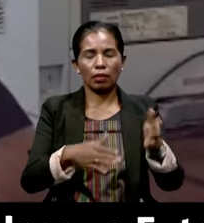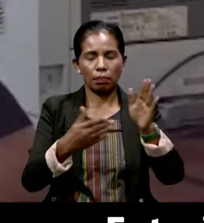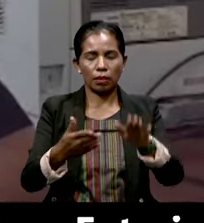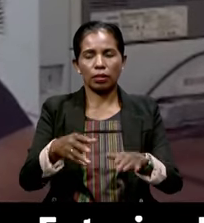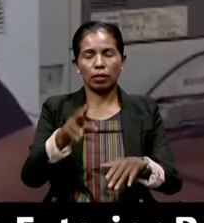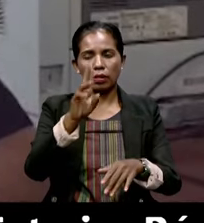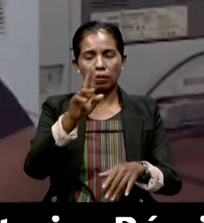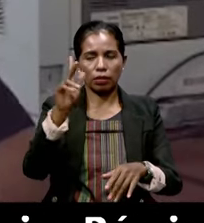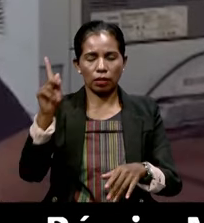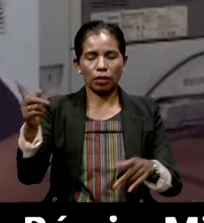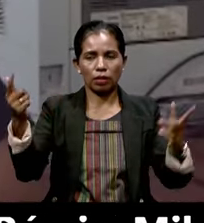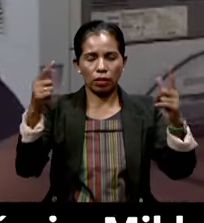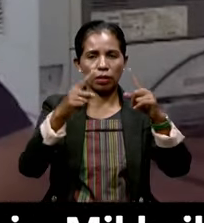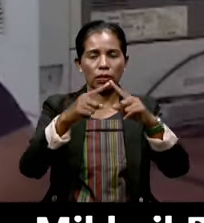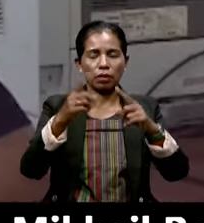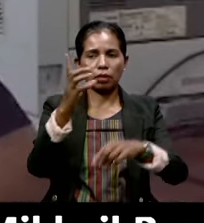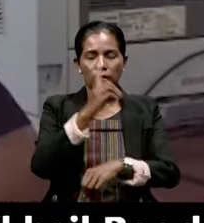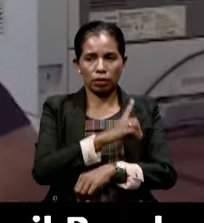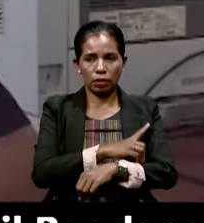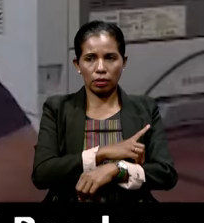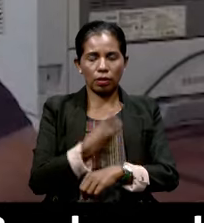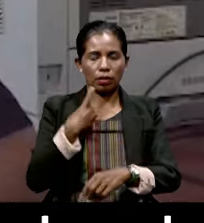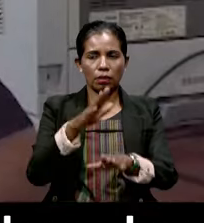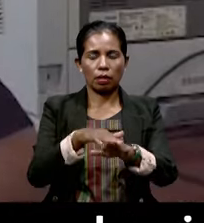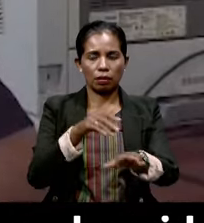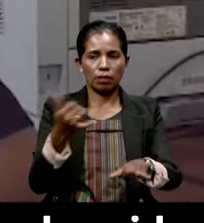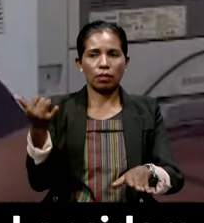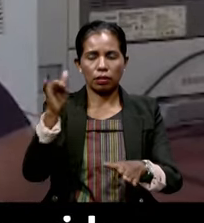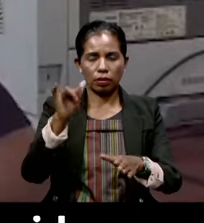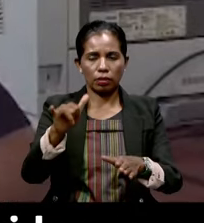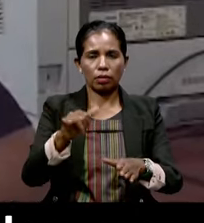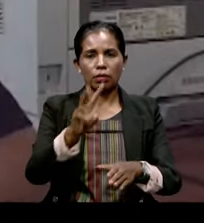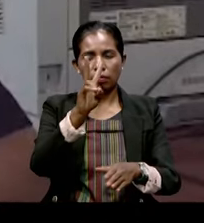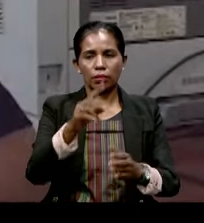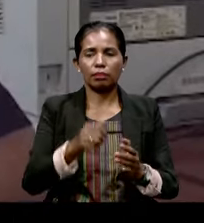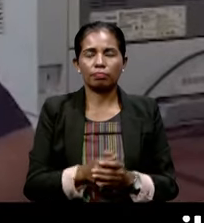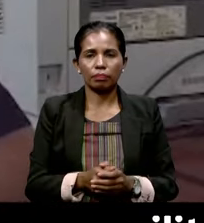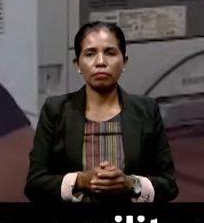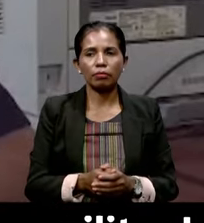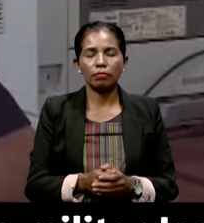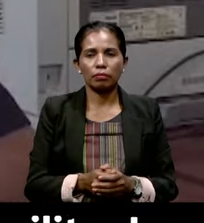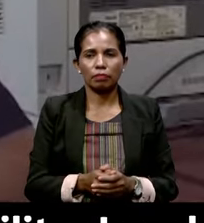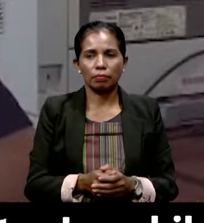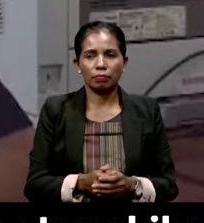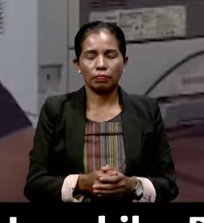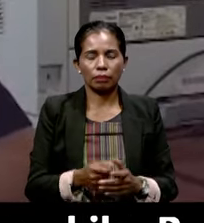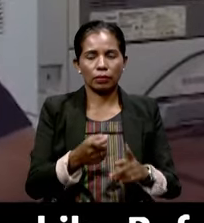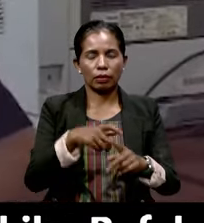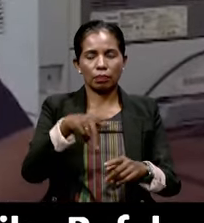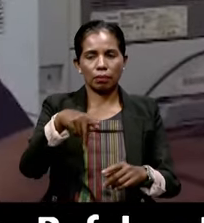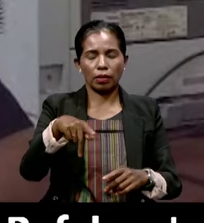Mabe, tohi lorong, ohing ambulona sirnya parti rua, parti PSD,